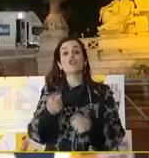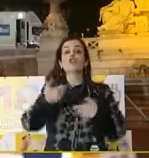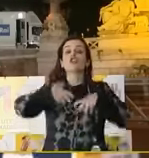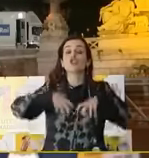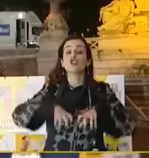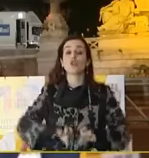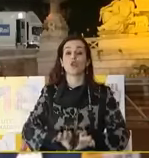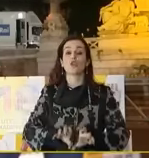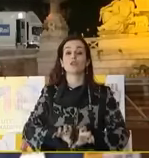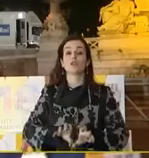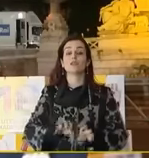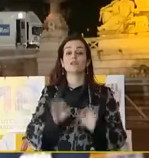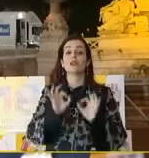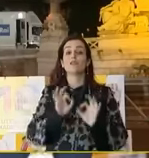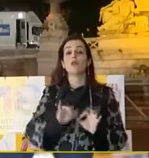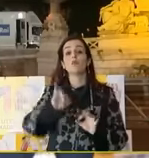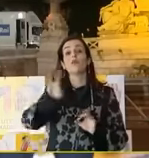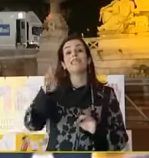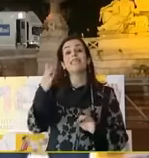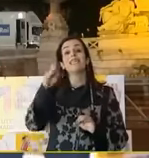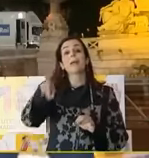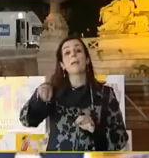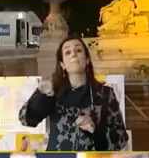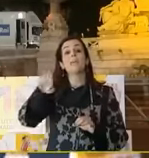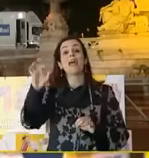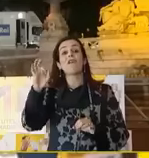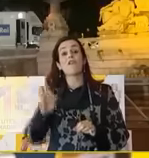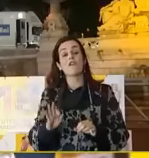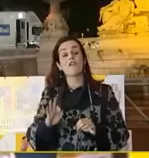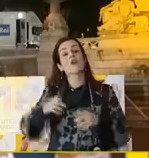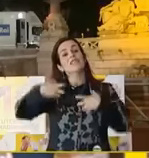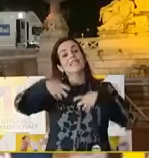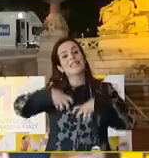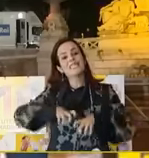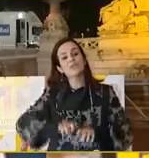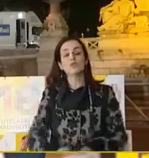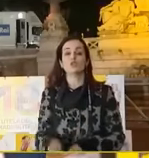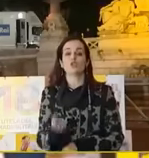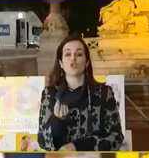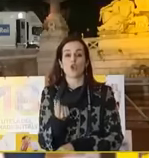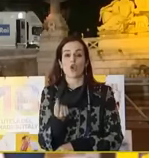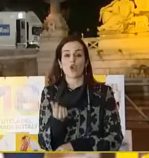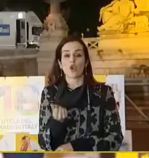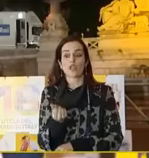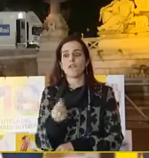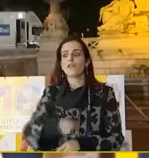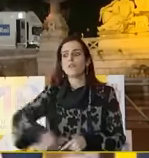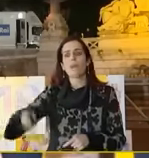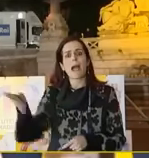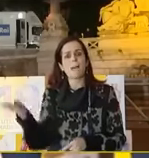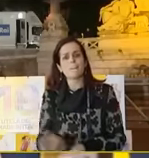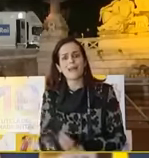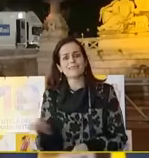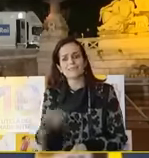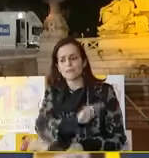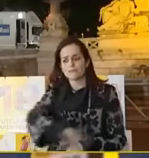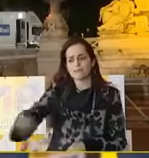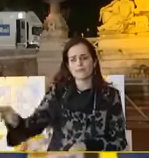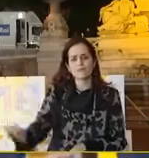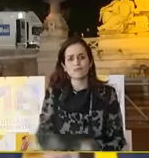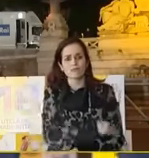sull'addizionale regionale IRPEF, delle riduzioni fino al completo abbattimento di questa